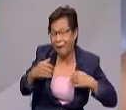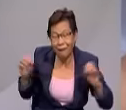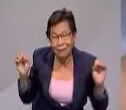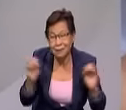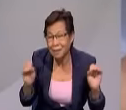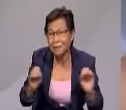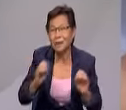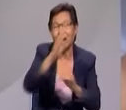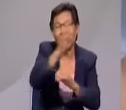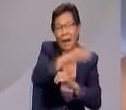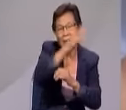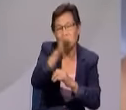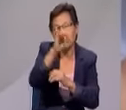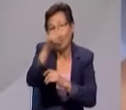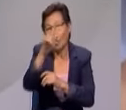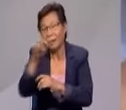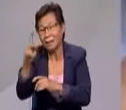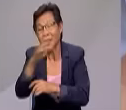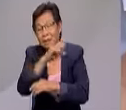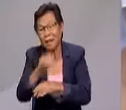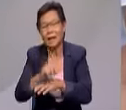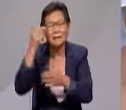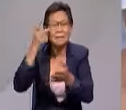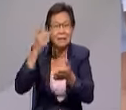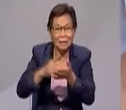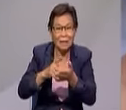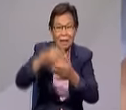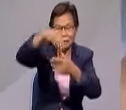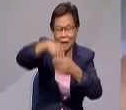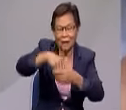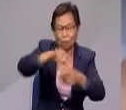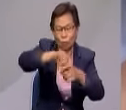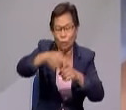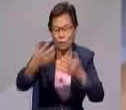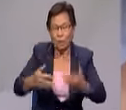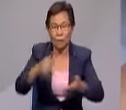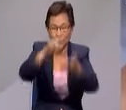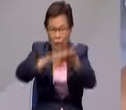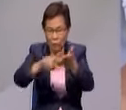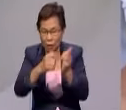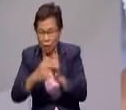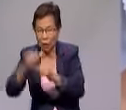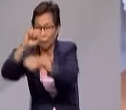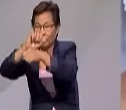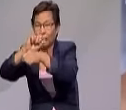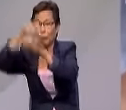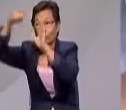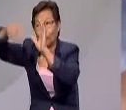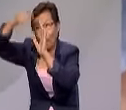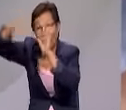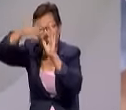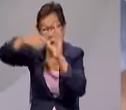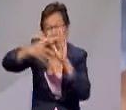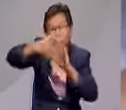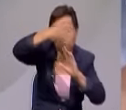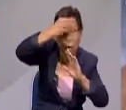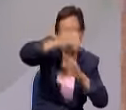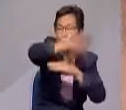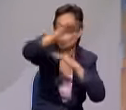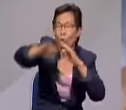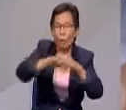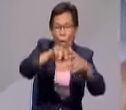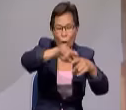sebarang antibiotik terlarang yang telah dikenalpasti dalam udang. Dan hasil pemantauan saya bersama dengan kru RTM di sini mendapati